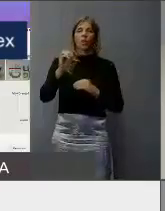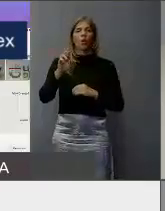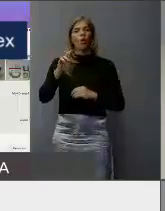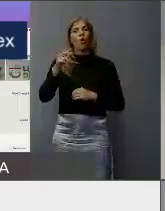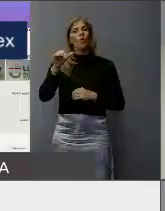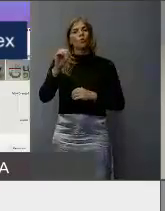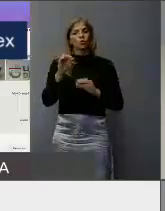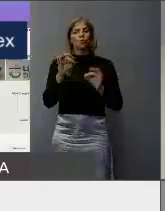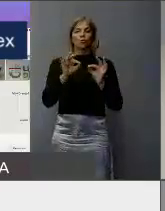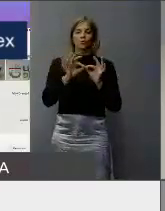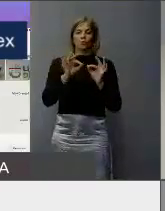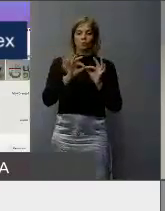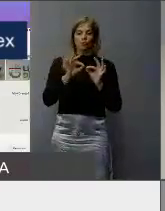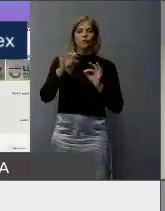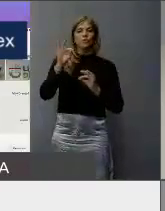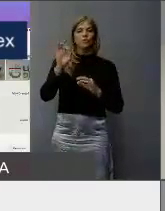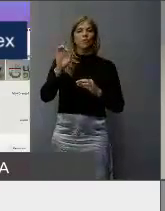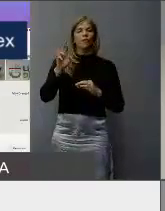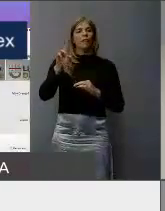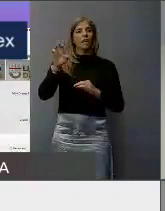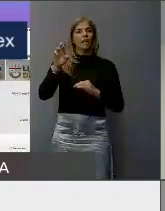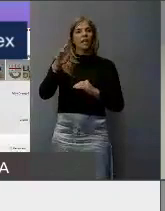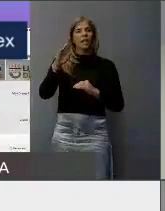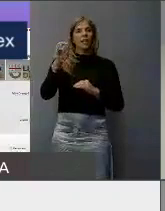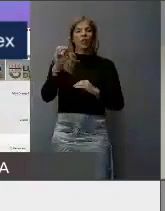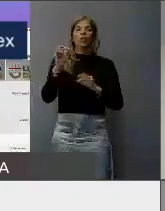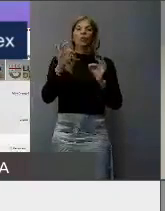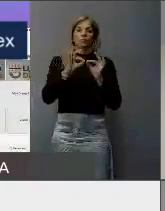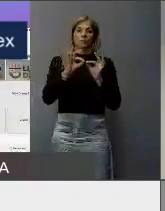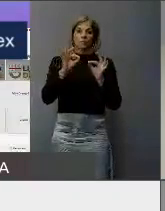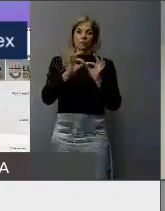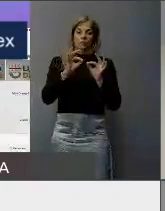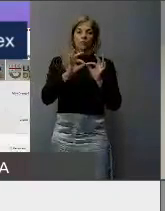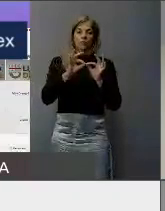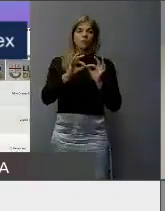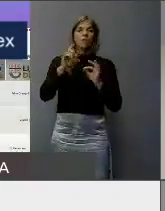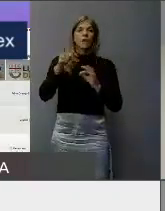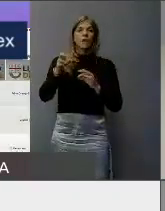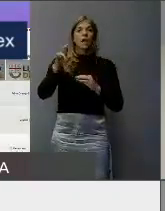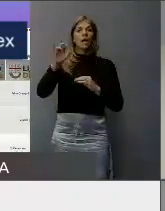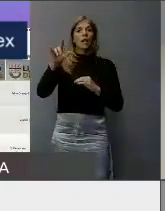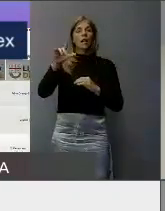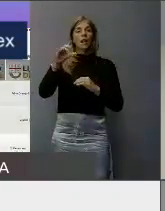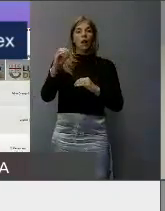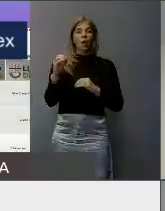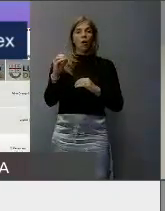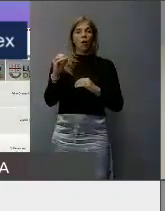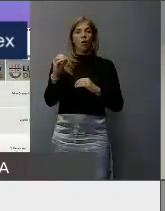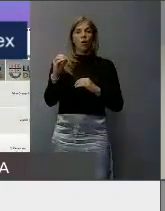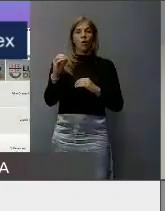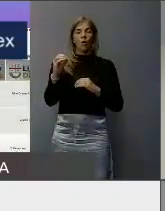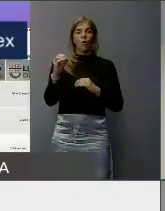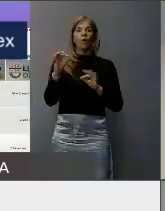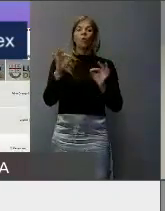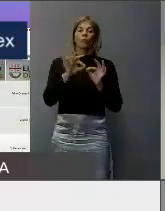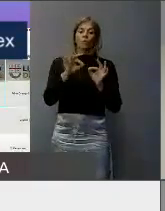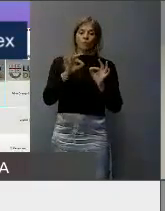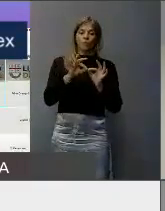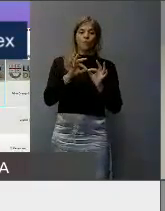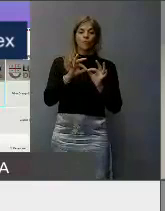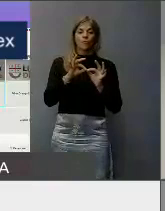le consigliere ferrero favore ma consigliere grillo favorevole